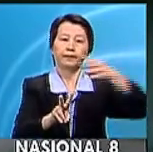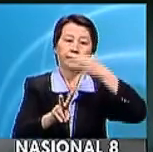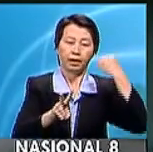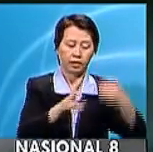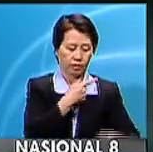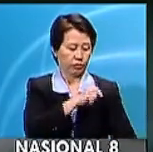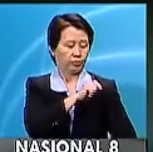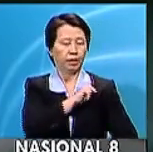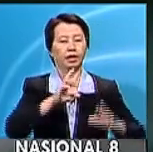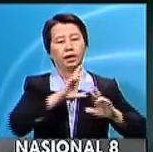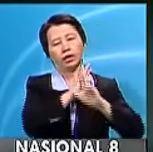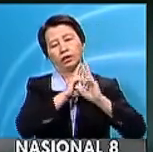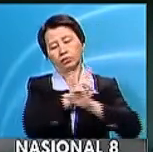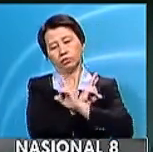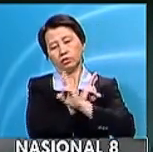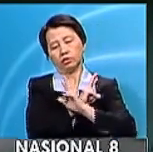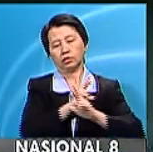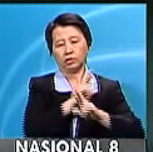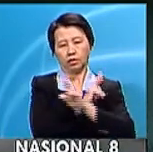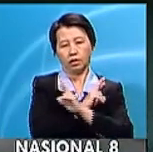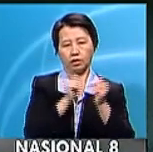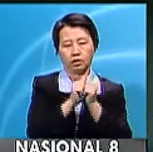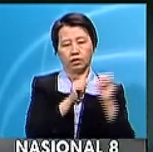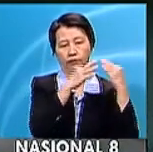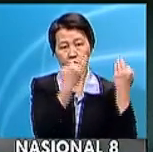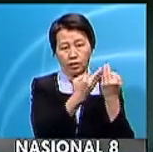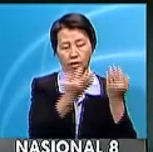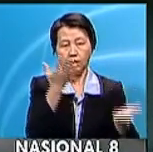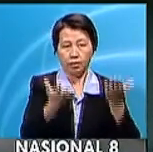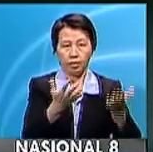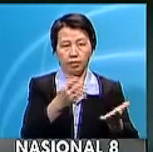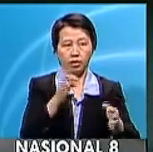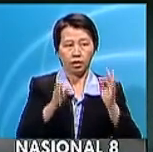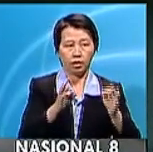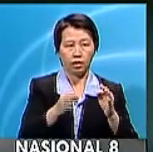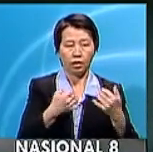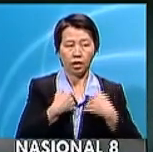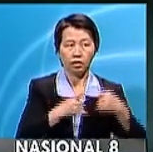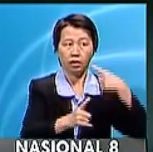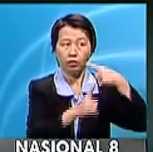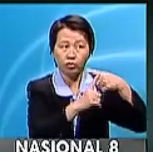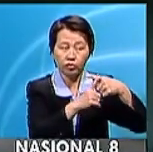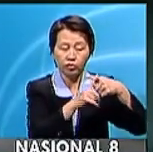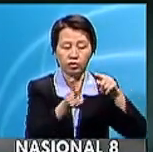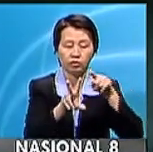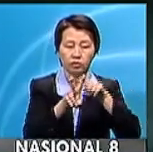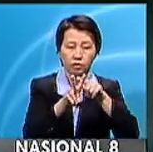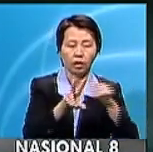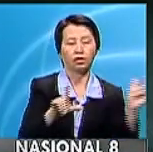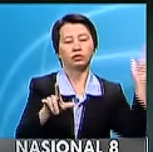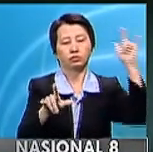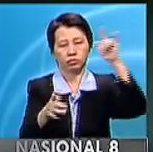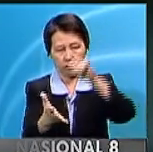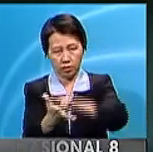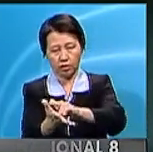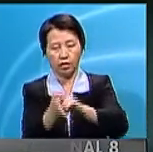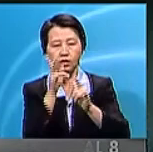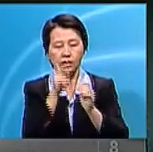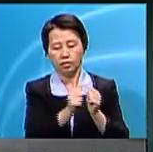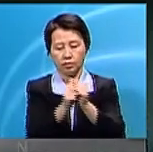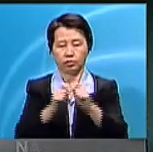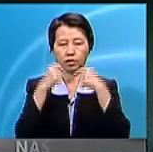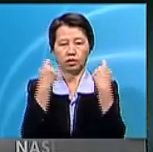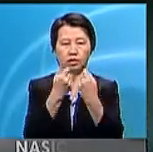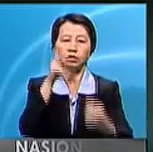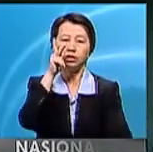Spain, ke Sepanyol untuk berehat. Kemudian mungkin kalau ada kata-kata positif daripada beliau, beliau akan sambung bersama-sama dengan Kedah.